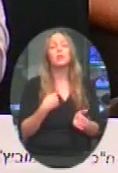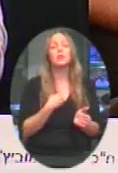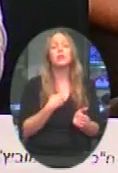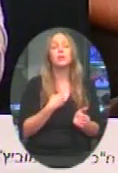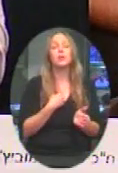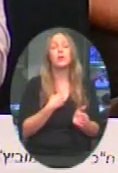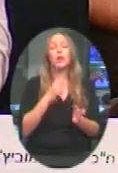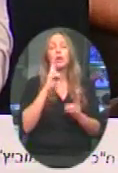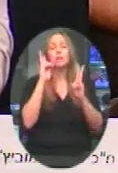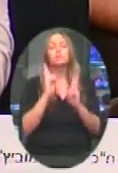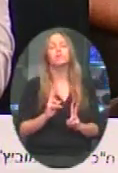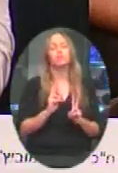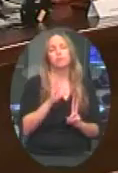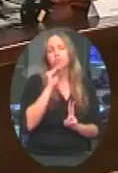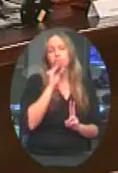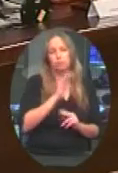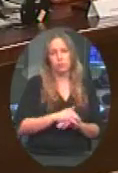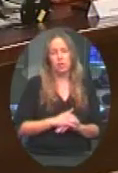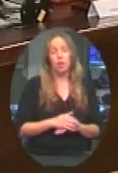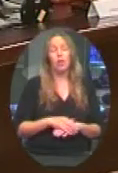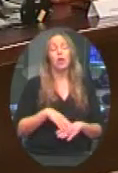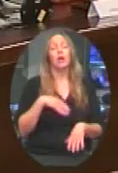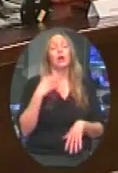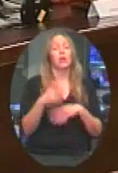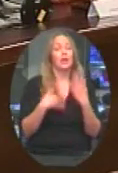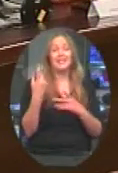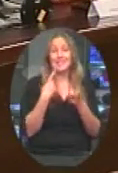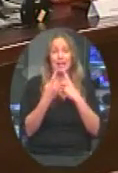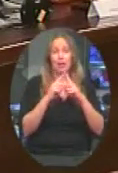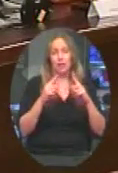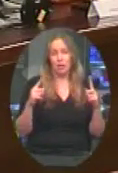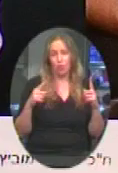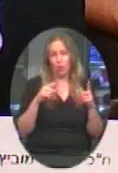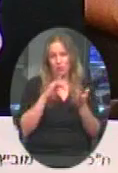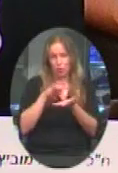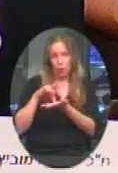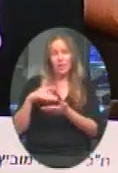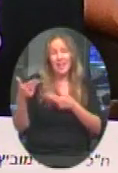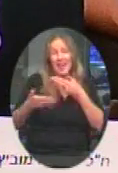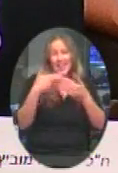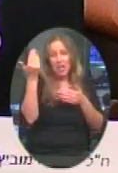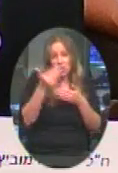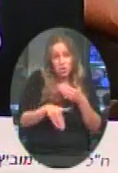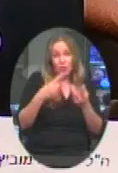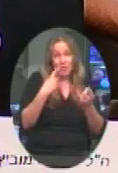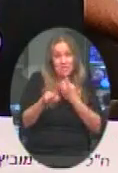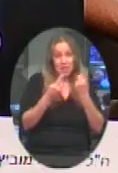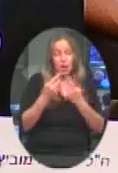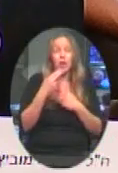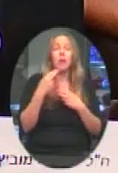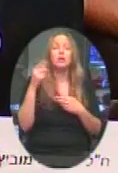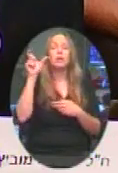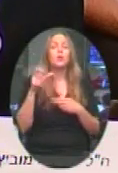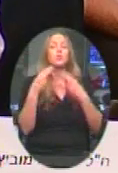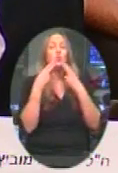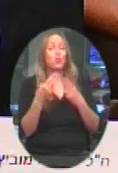אדומם מנועים. ואחרי שהשיחה הלכה לכל מיני מקומות, לקראת סוף השיחה, תשובה